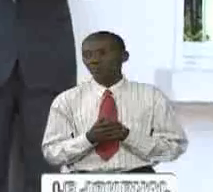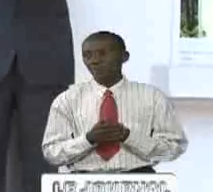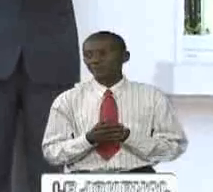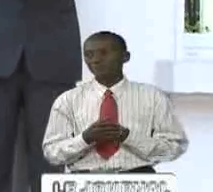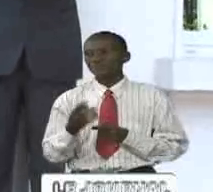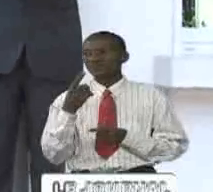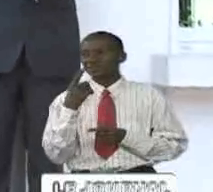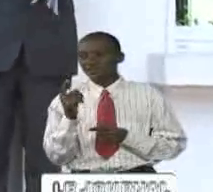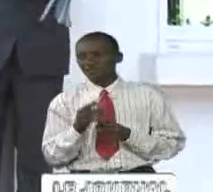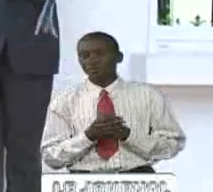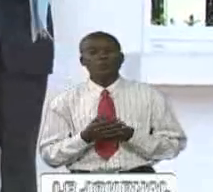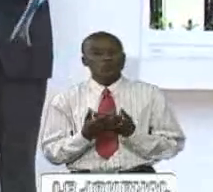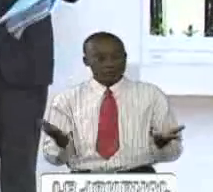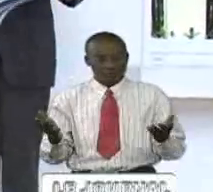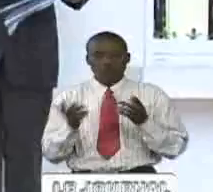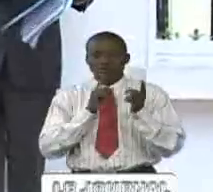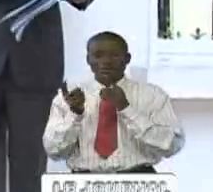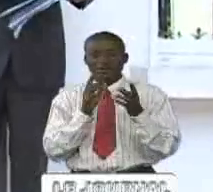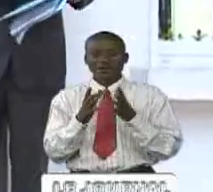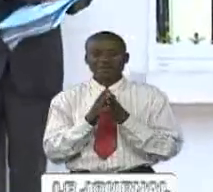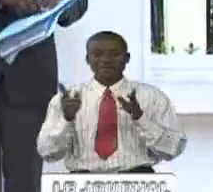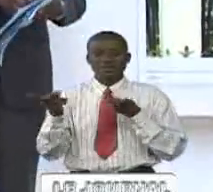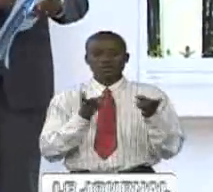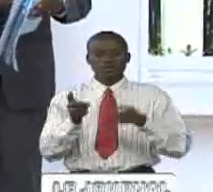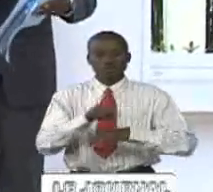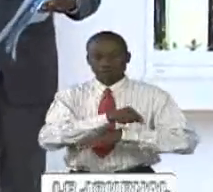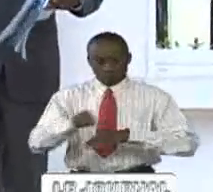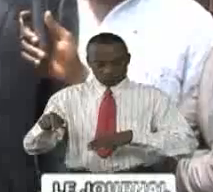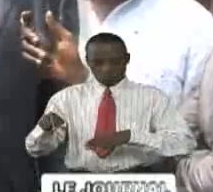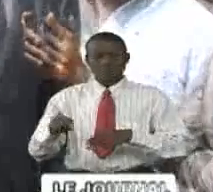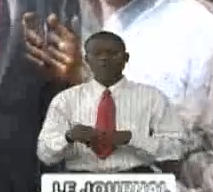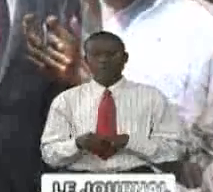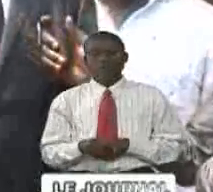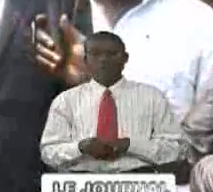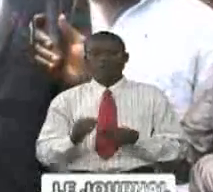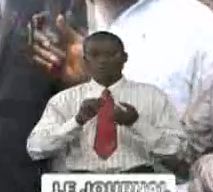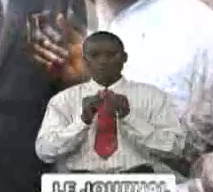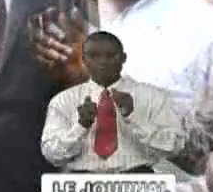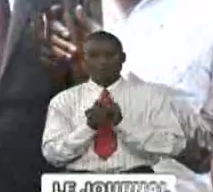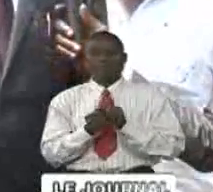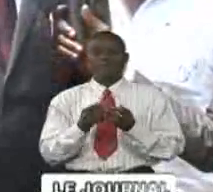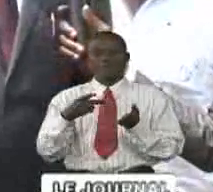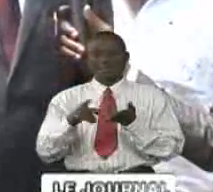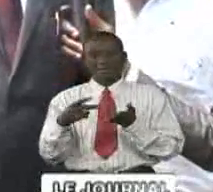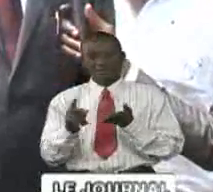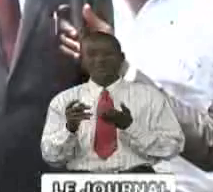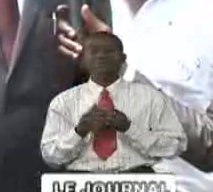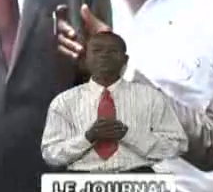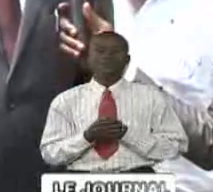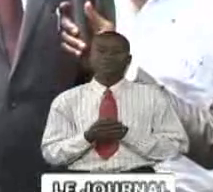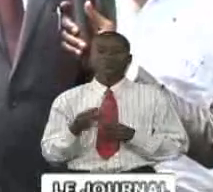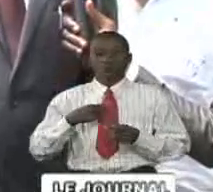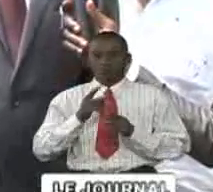fructueux. C'est une question technique. Il s'agit de non-salaires. Nous avons demandé, par l'entremise de son directeur du cabinet